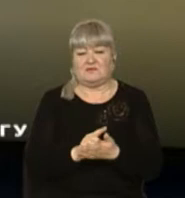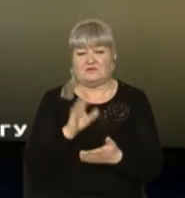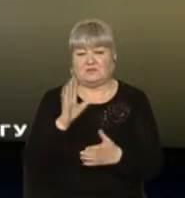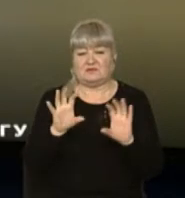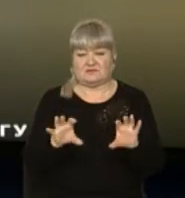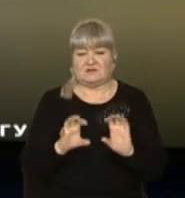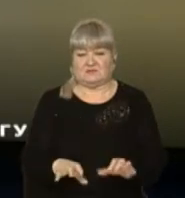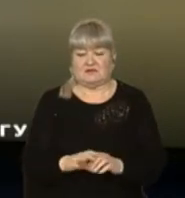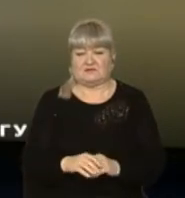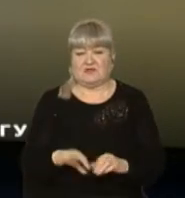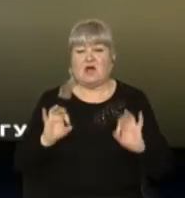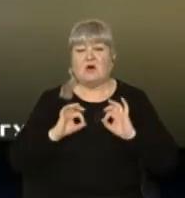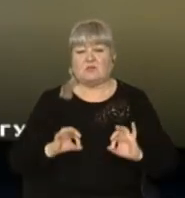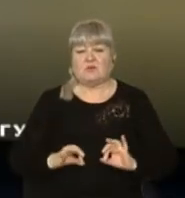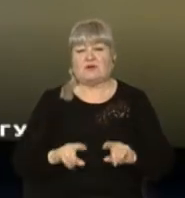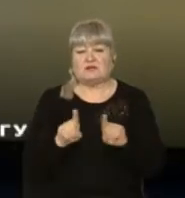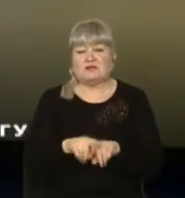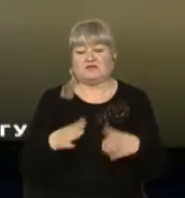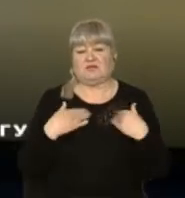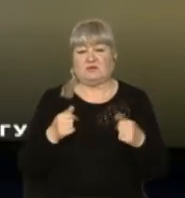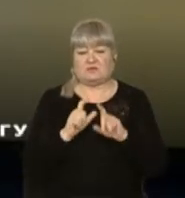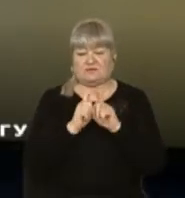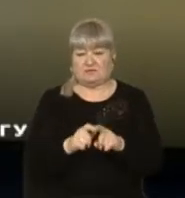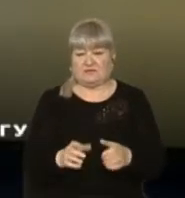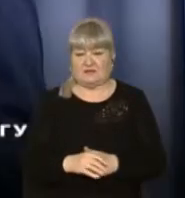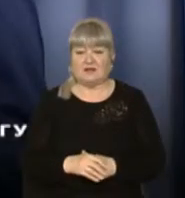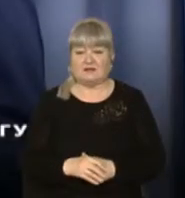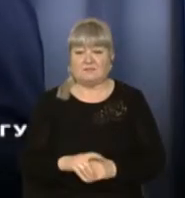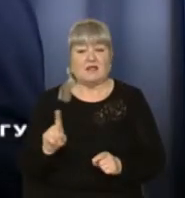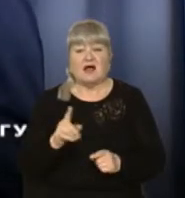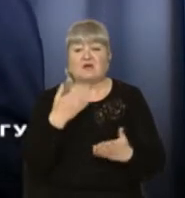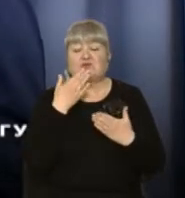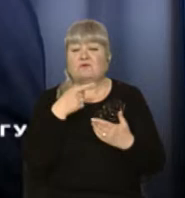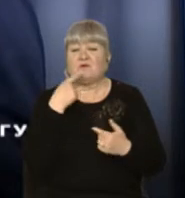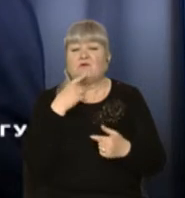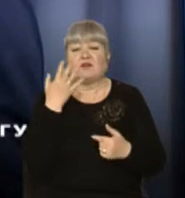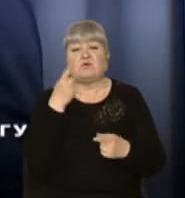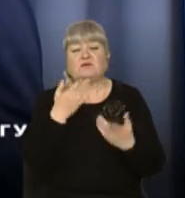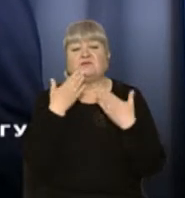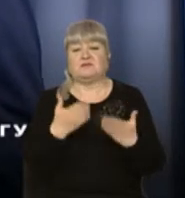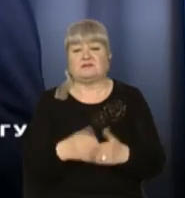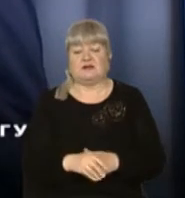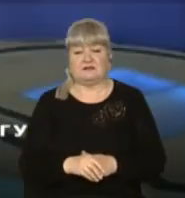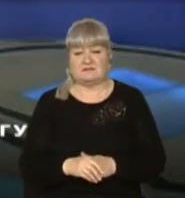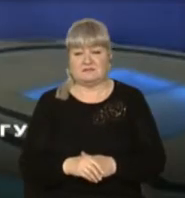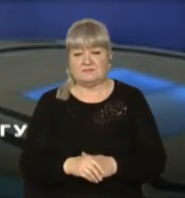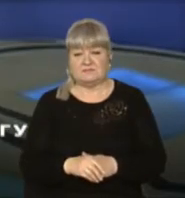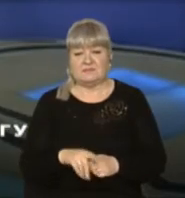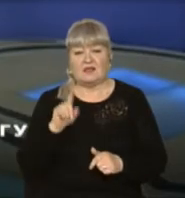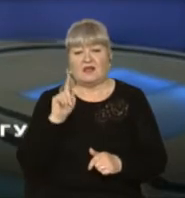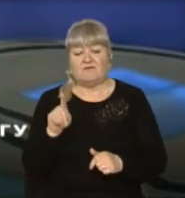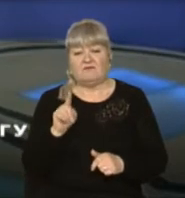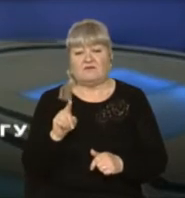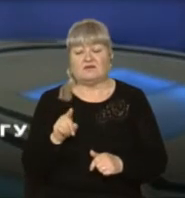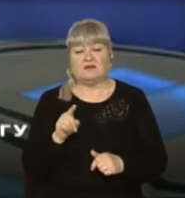законодавстві. Прокуратура теж не хоче відповідати так, як потрібно. А що вам говорять, коли звертаєтесь? Ну, я вам скажу, що вони